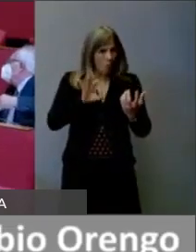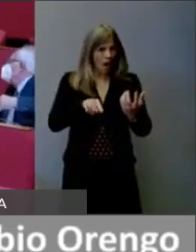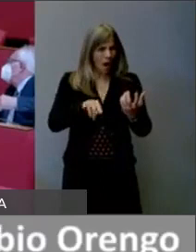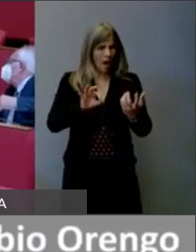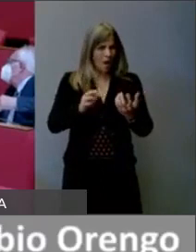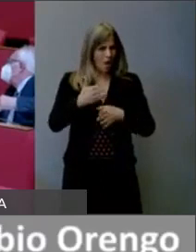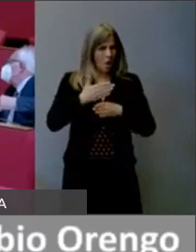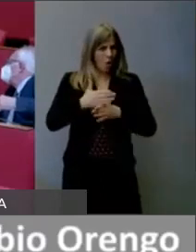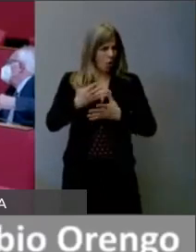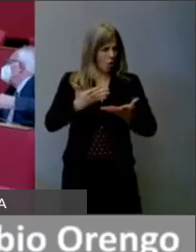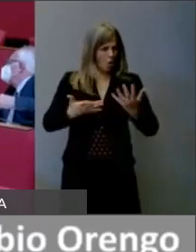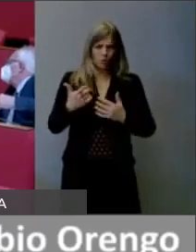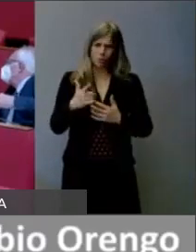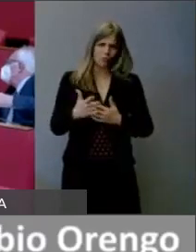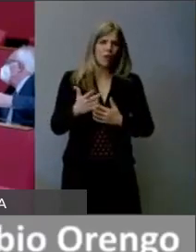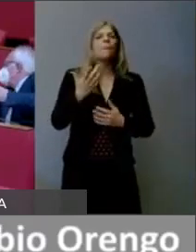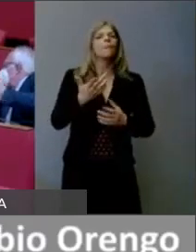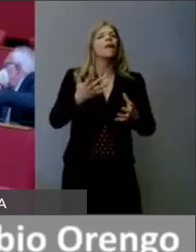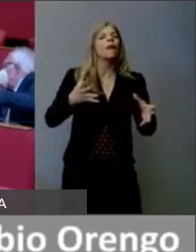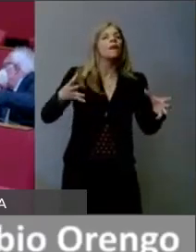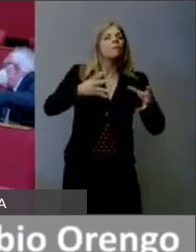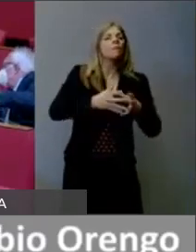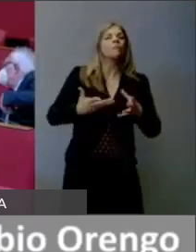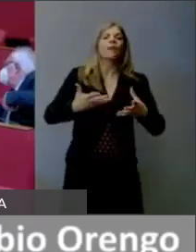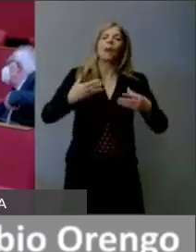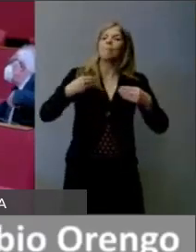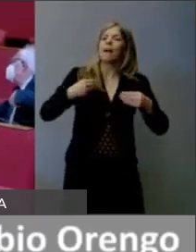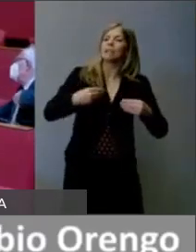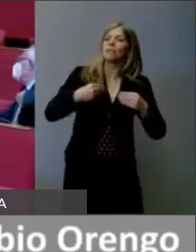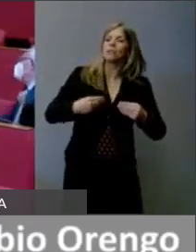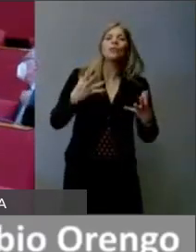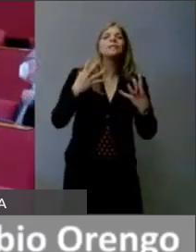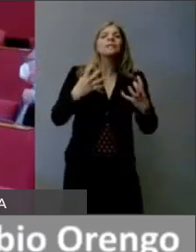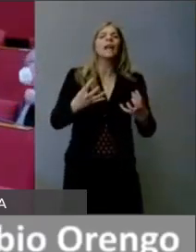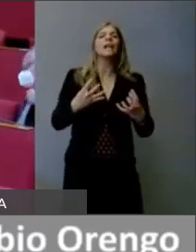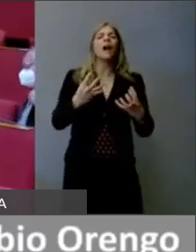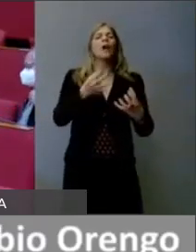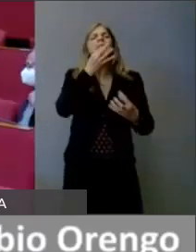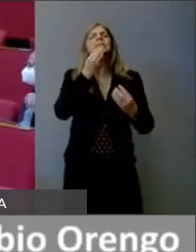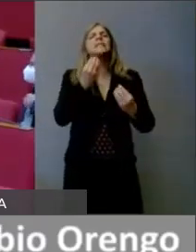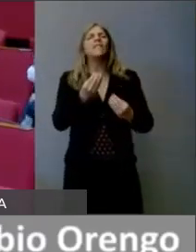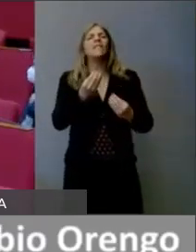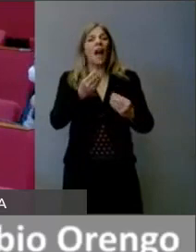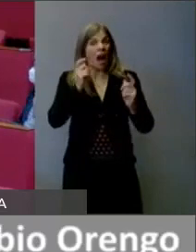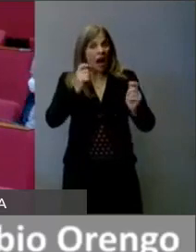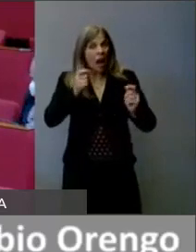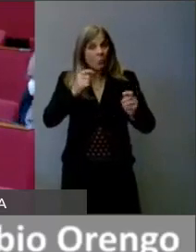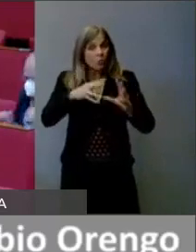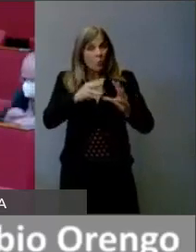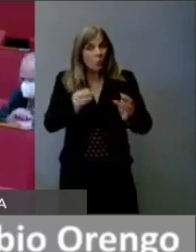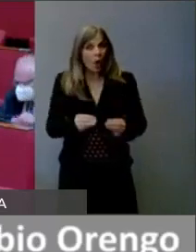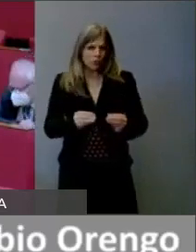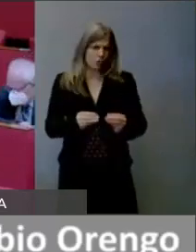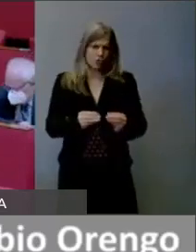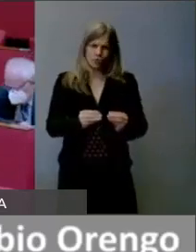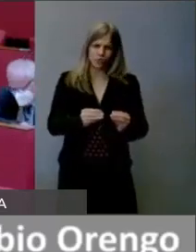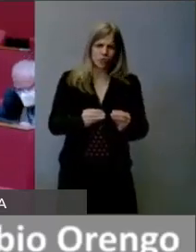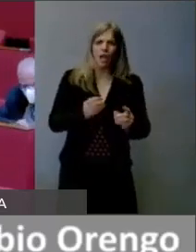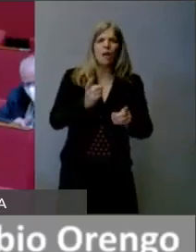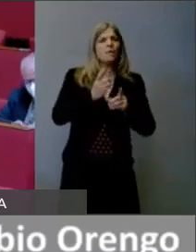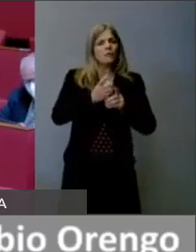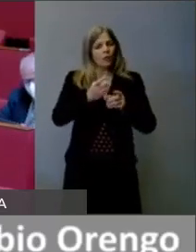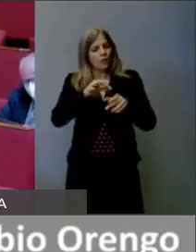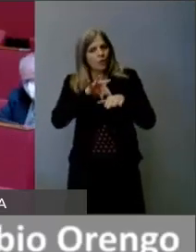partecipazione di un'amministrazione seria sia quello di accompagnare progetti importanti,